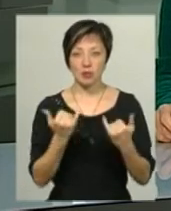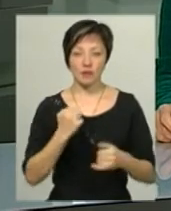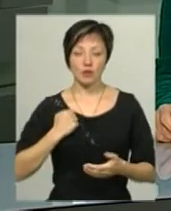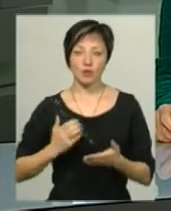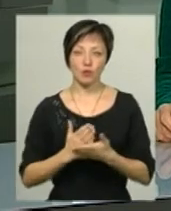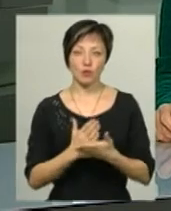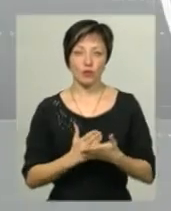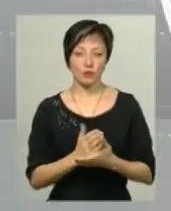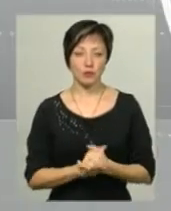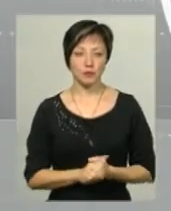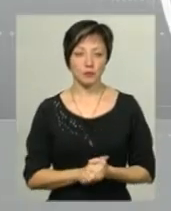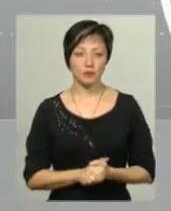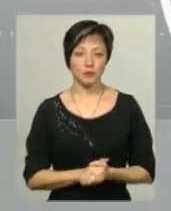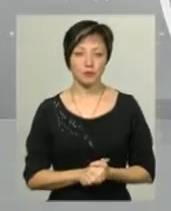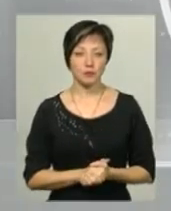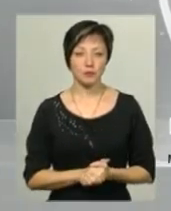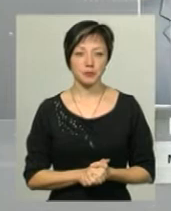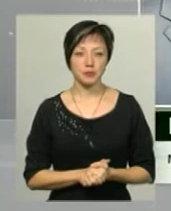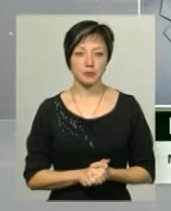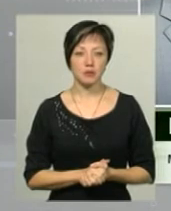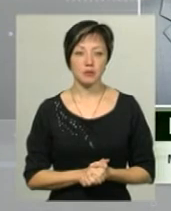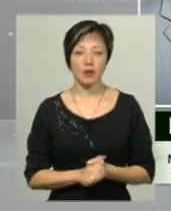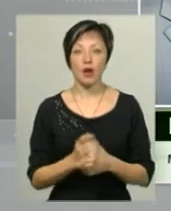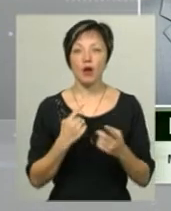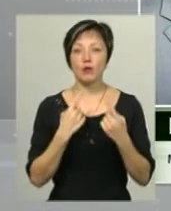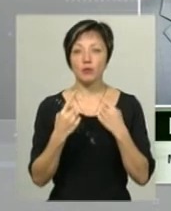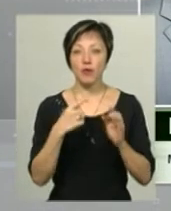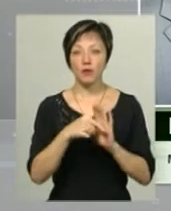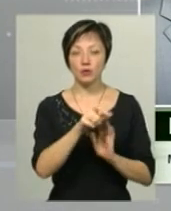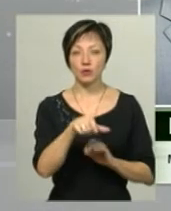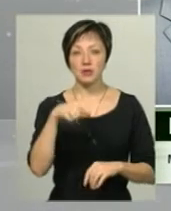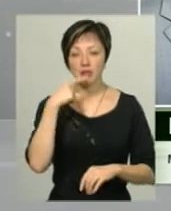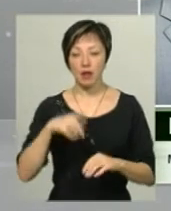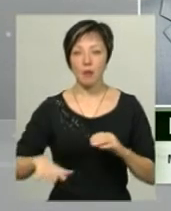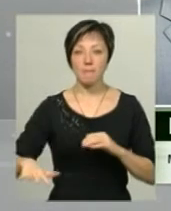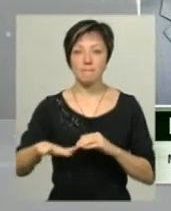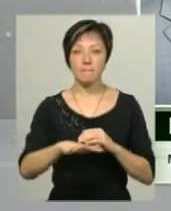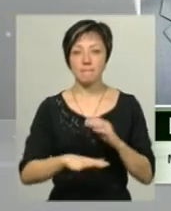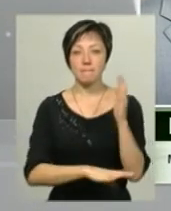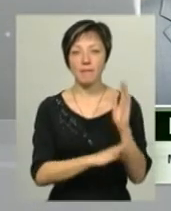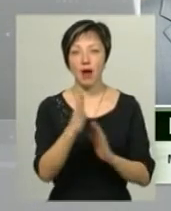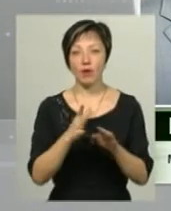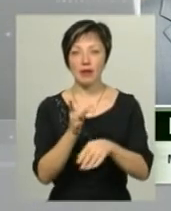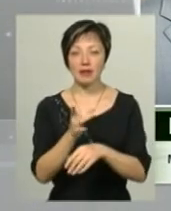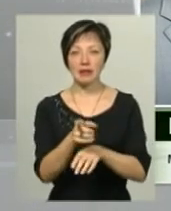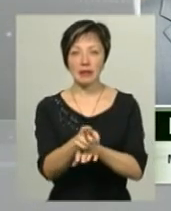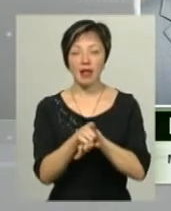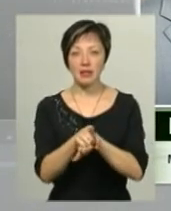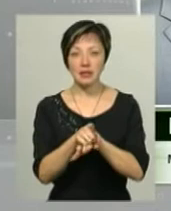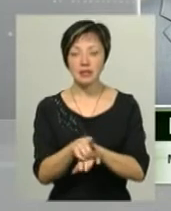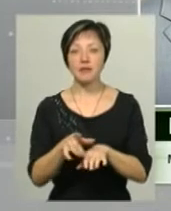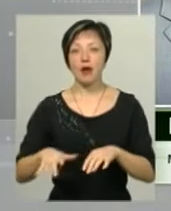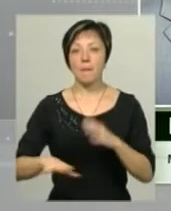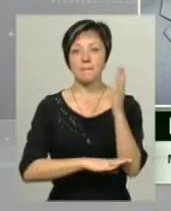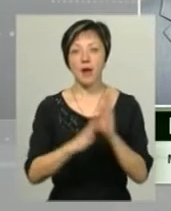військовослужбовці. І вже до розмови з людьми сказали, що на території парку танкістів, на території героїв парку